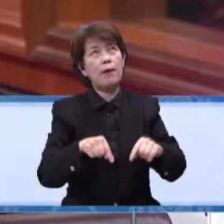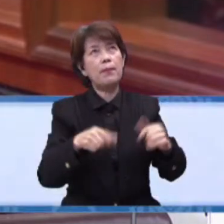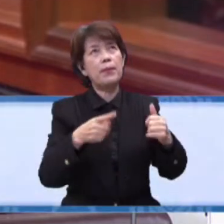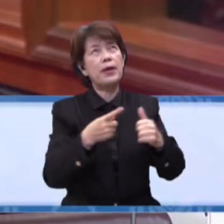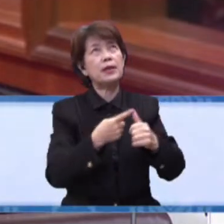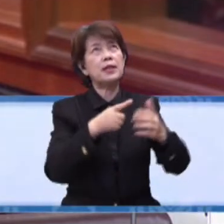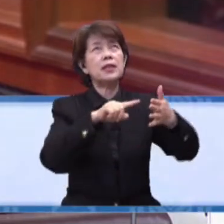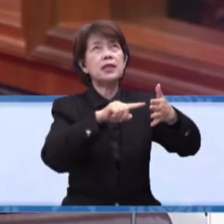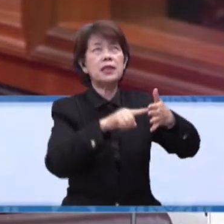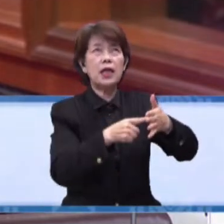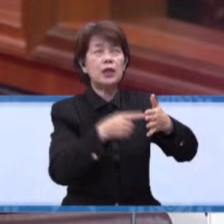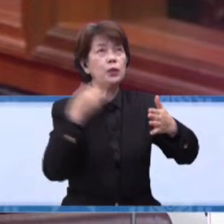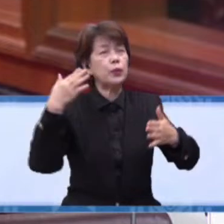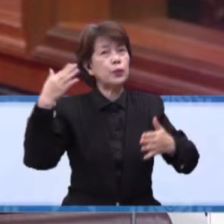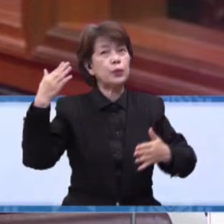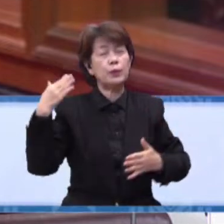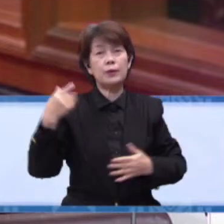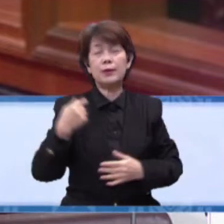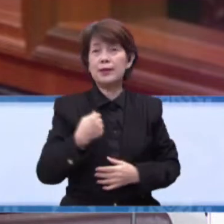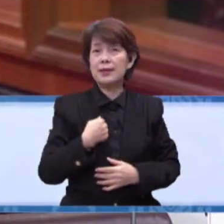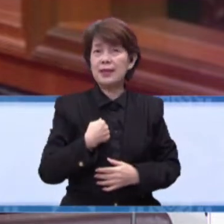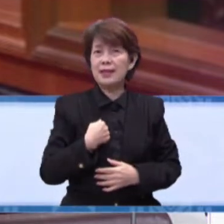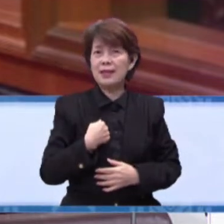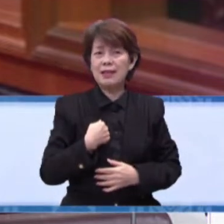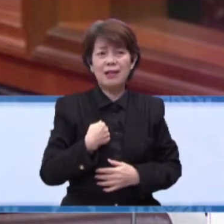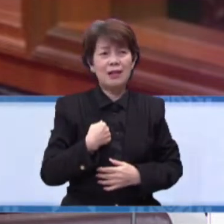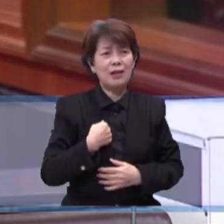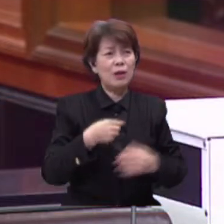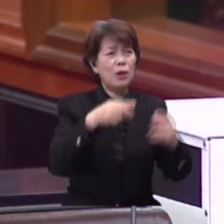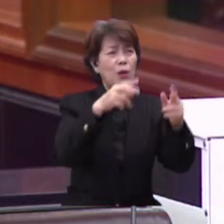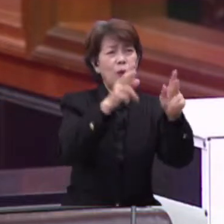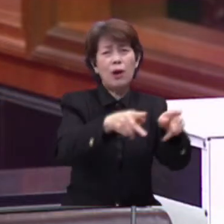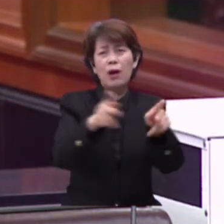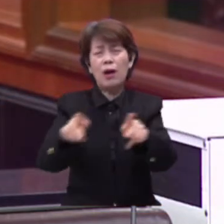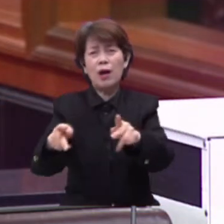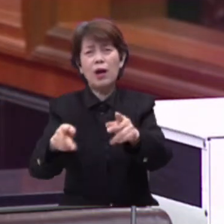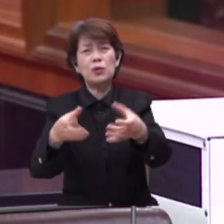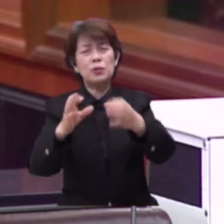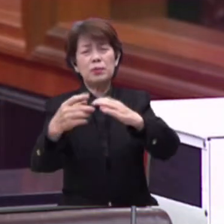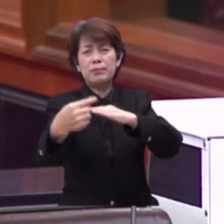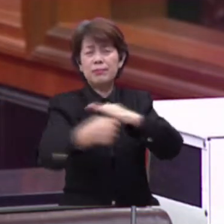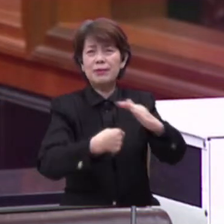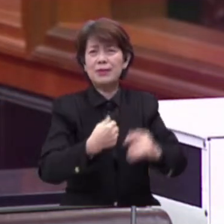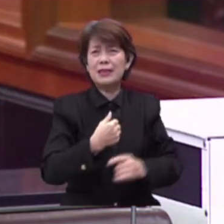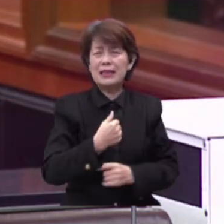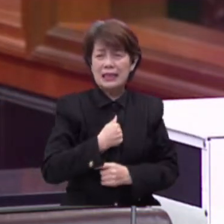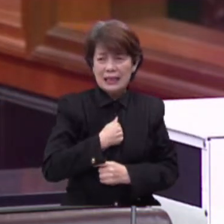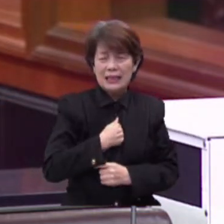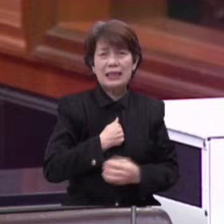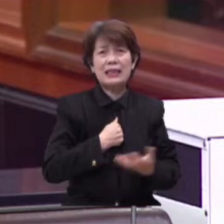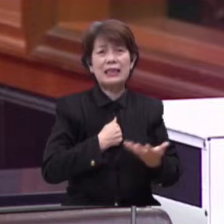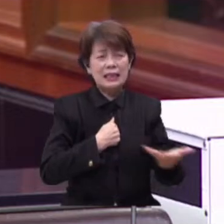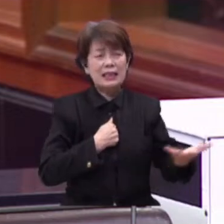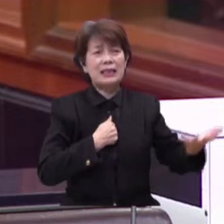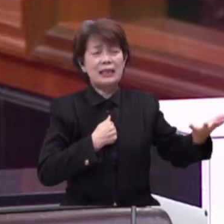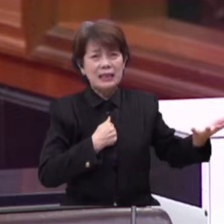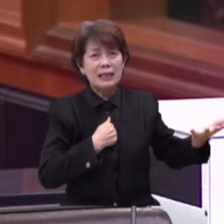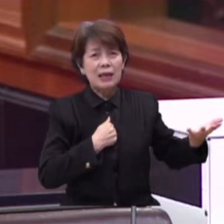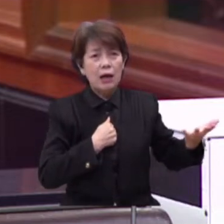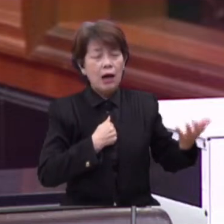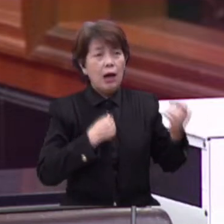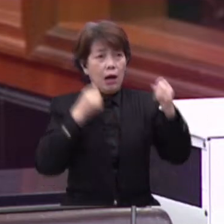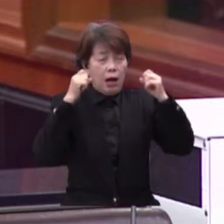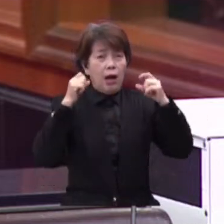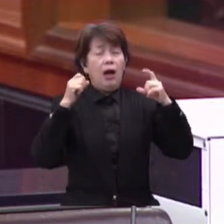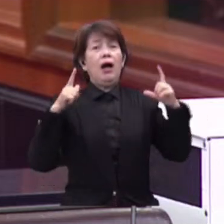suatu ketika dahulu dimana orang yang cobaan bunuh diri itupun menyebabkan Saya sempat terkejut ya